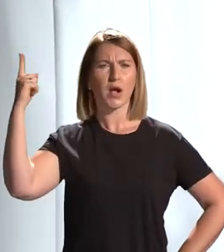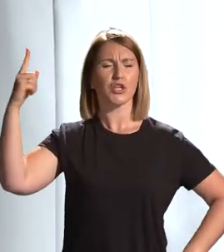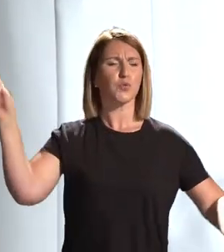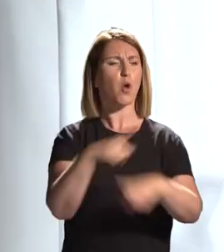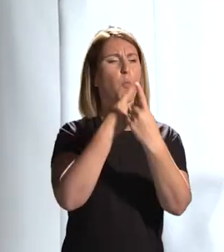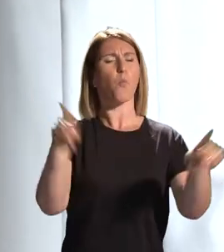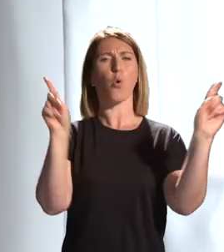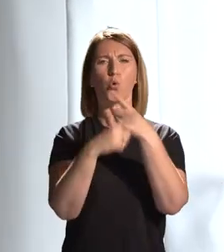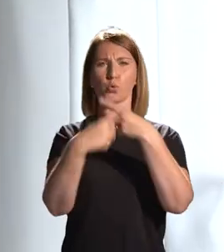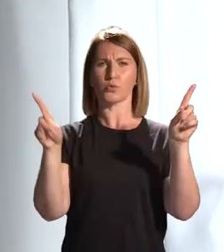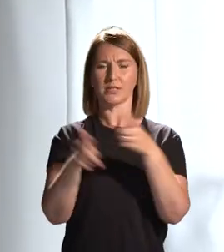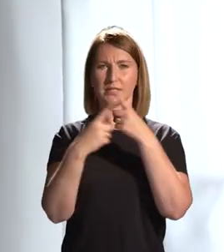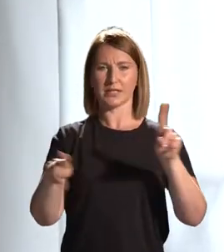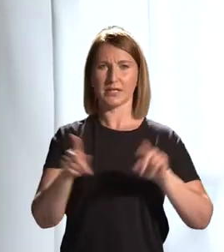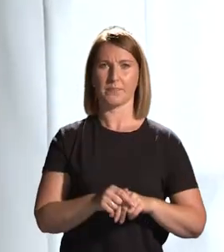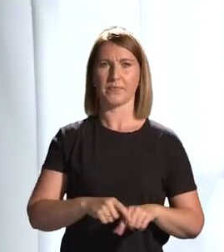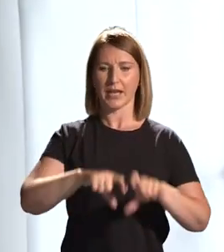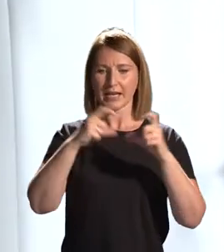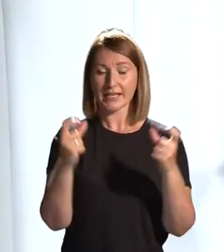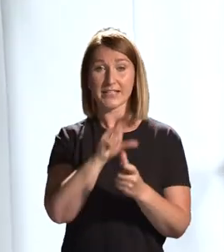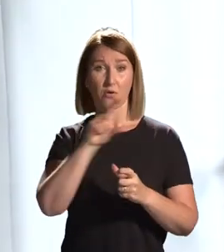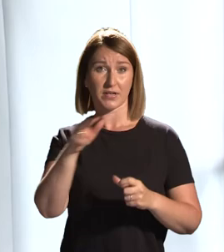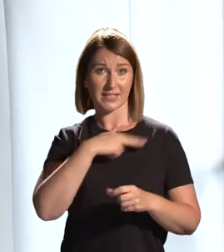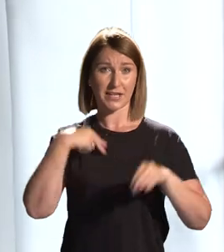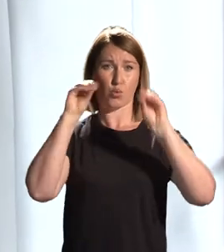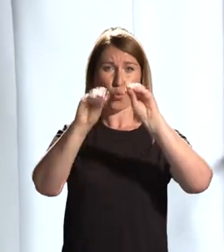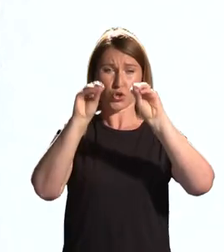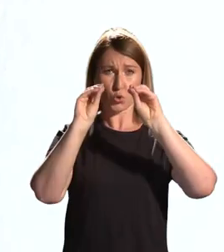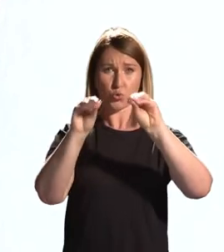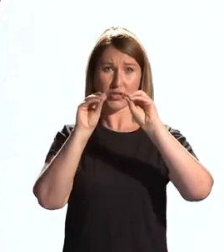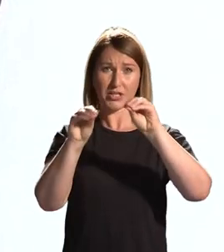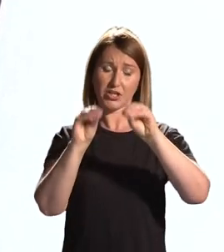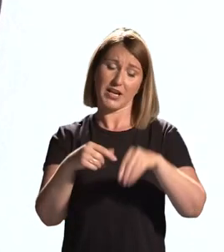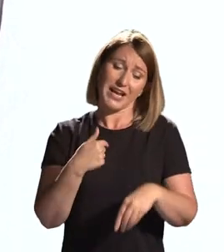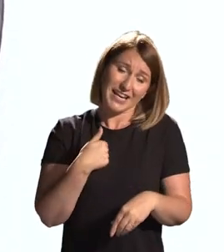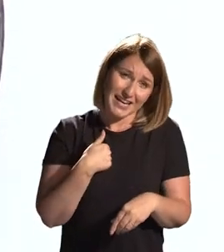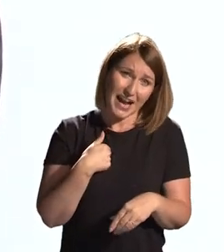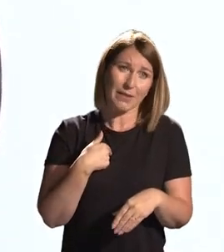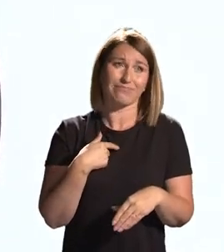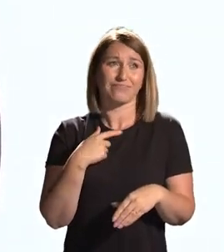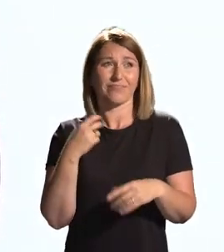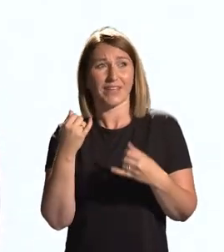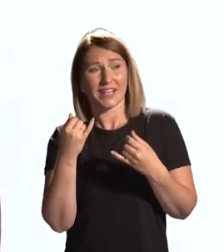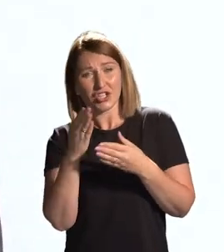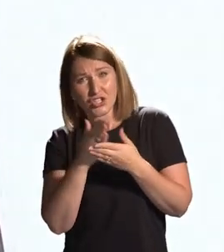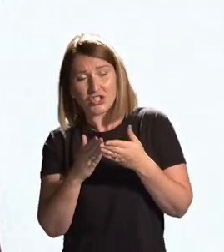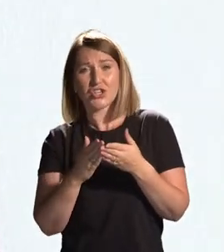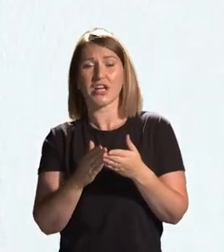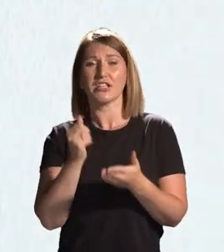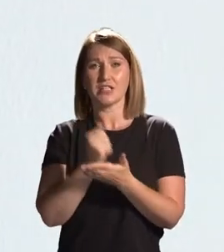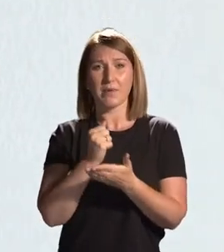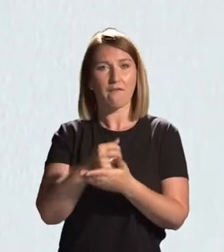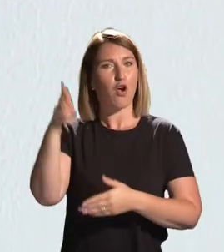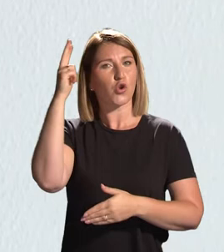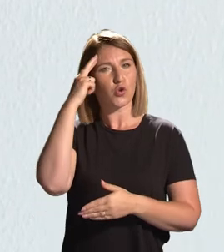nam to wszystko jakoś tkuł w głowę, że może ja pewne rzeczy, które przy korektach odrobił, to ja może